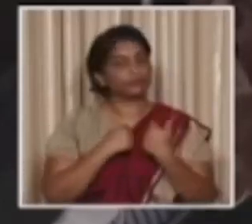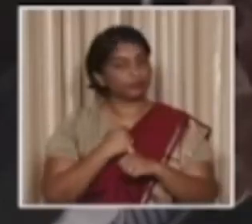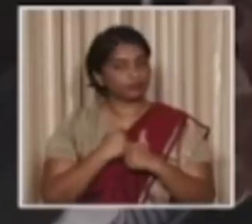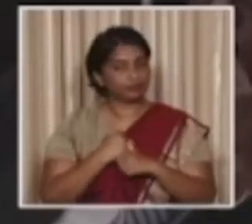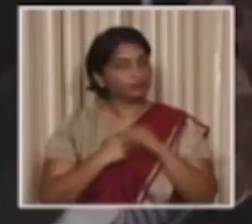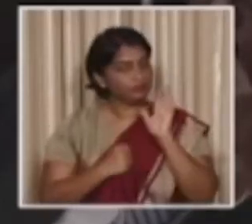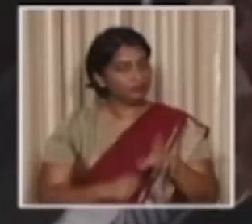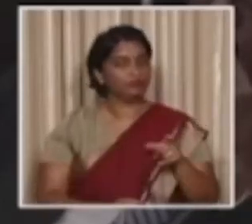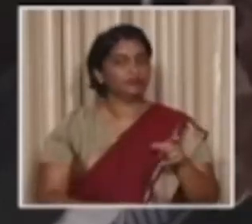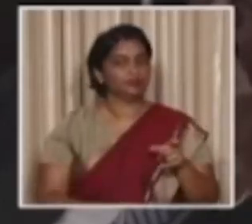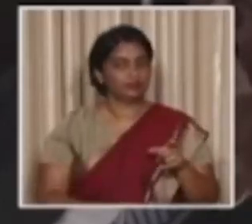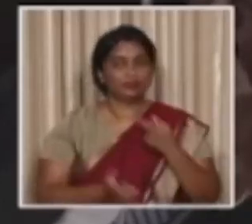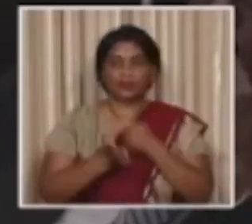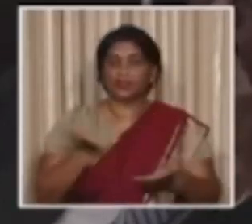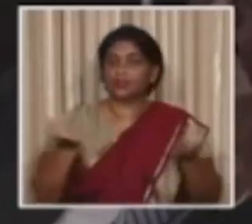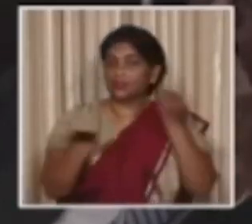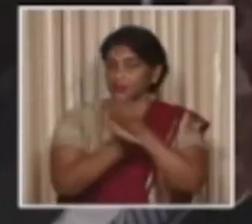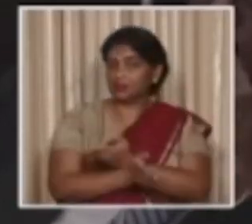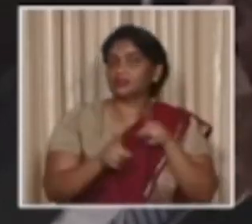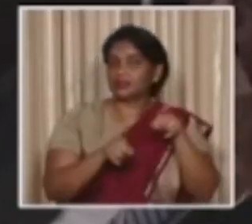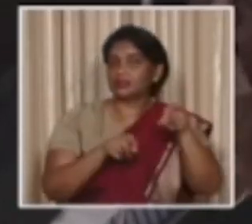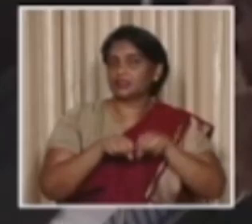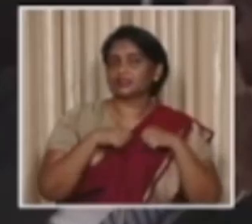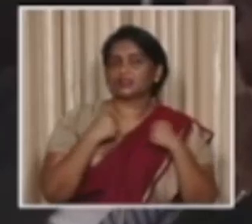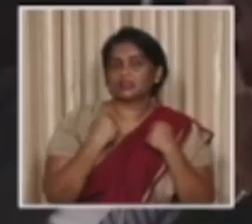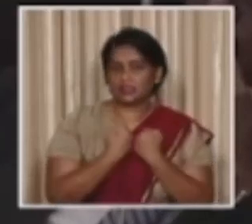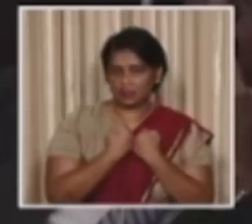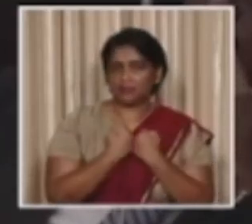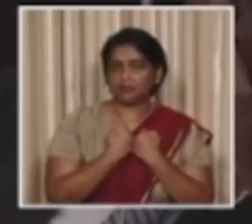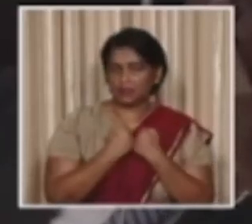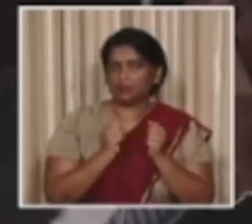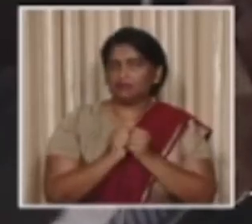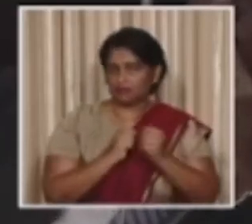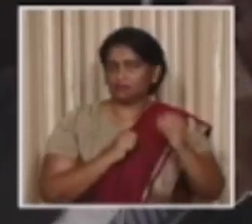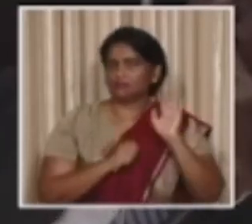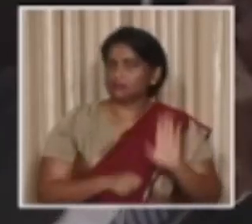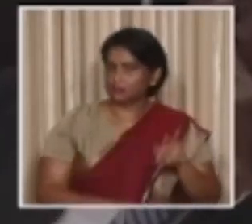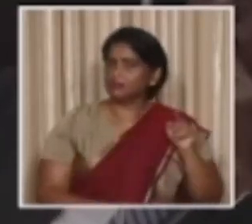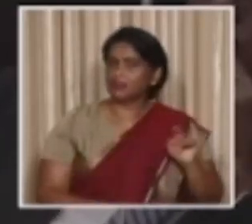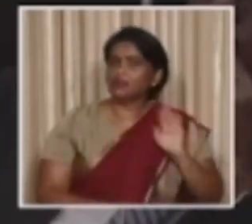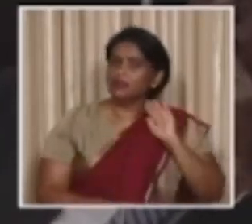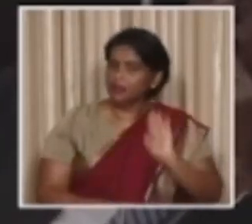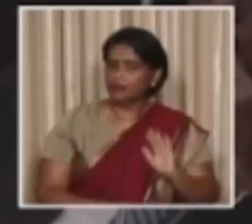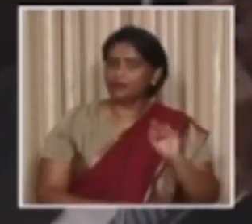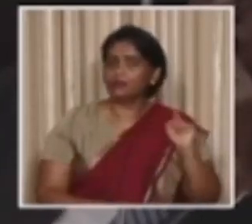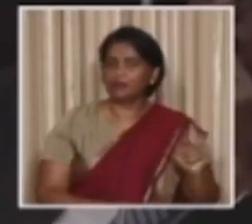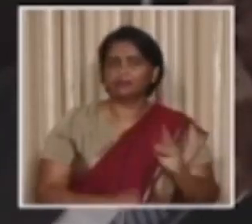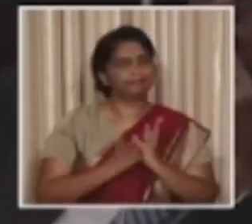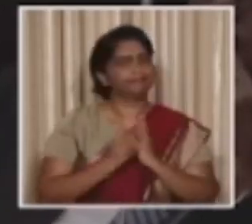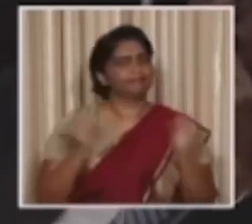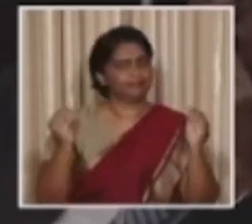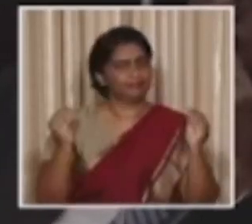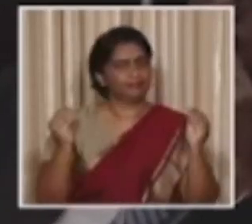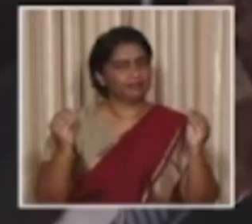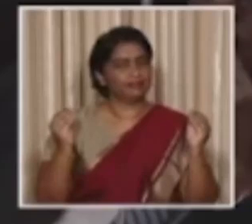ලද ගිවිසුම අනුව ඒ සමාගම කටයුතු කර තිබුණු අතර නමුත් එය අවලංගු කිරීමට